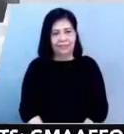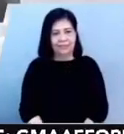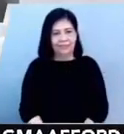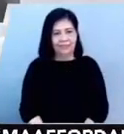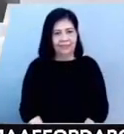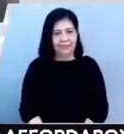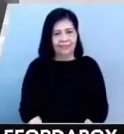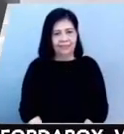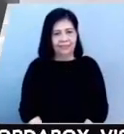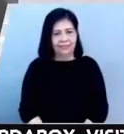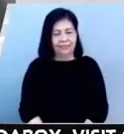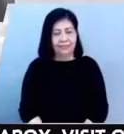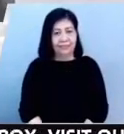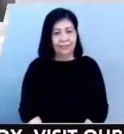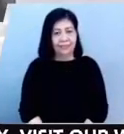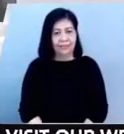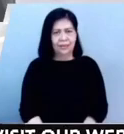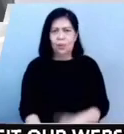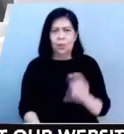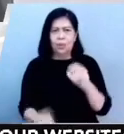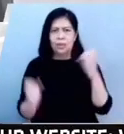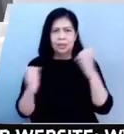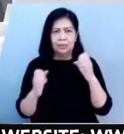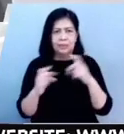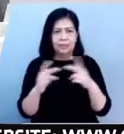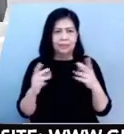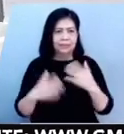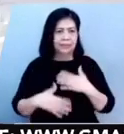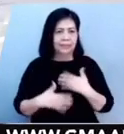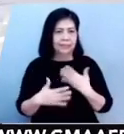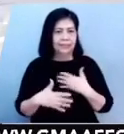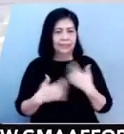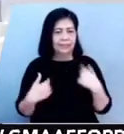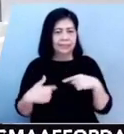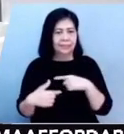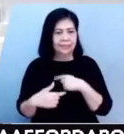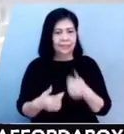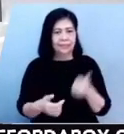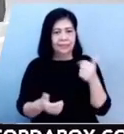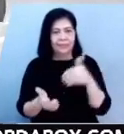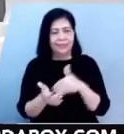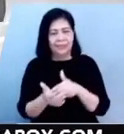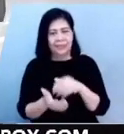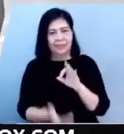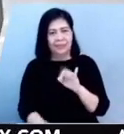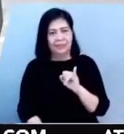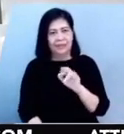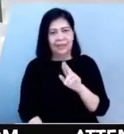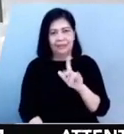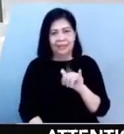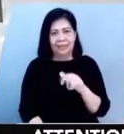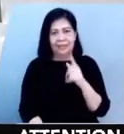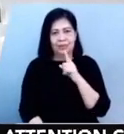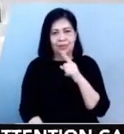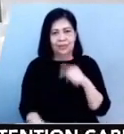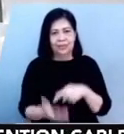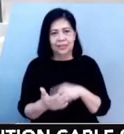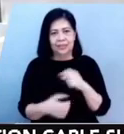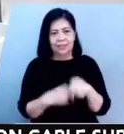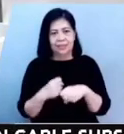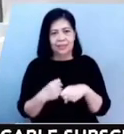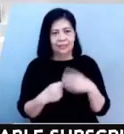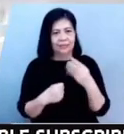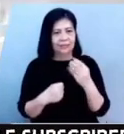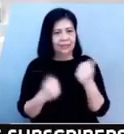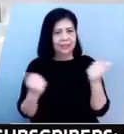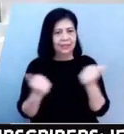No expectations, kaya nga tuwang-tuwa kami na nanalo ulit yung Firefly. Sigurado this year, kasi 50th anniversary